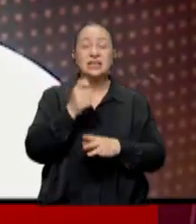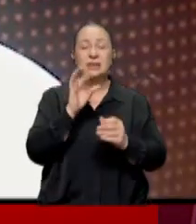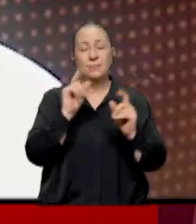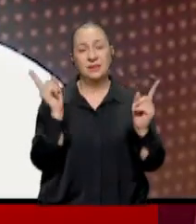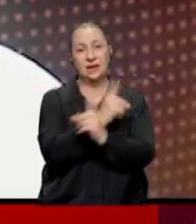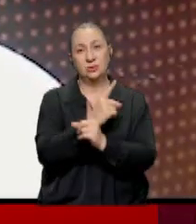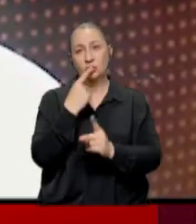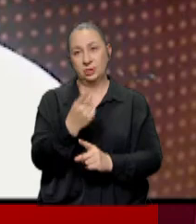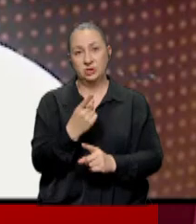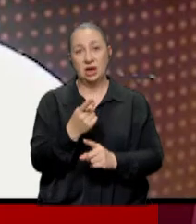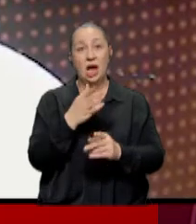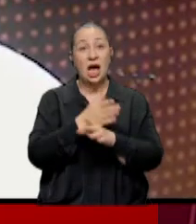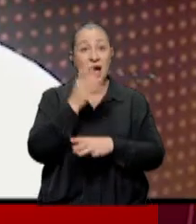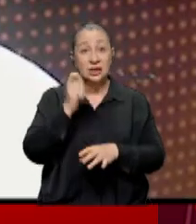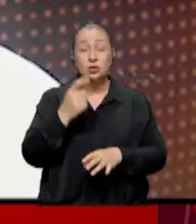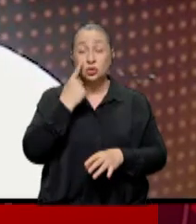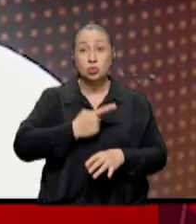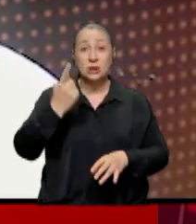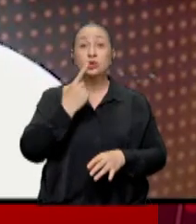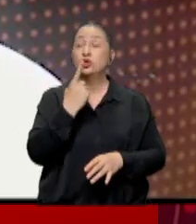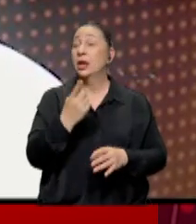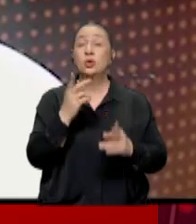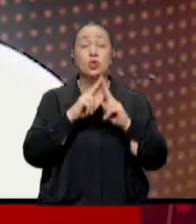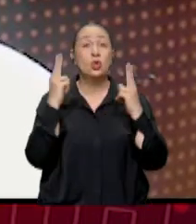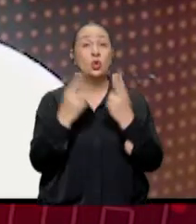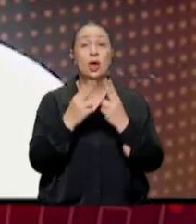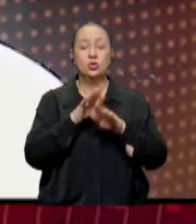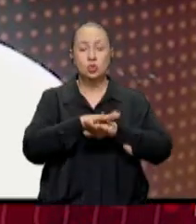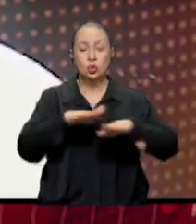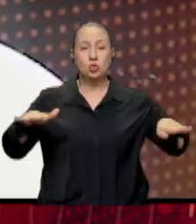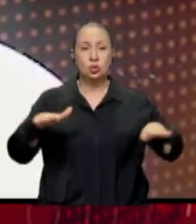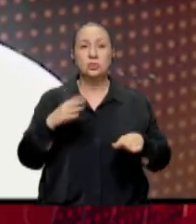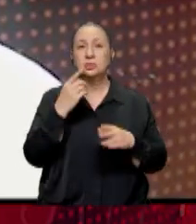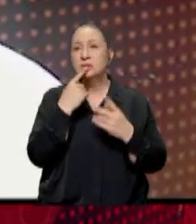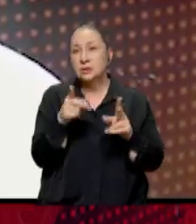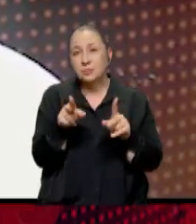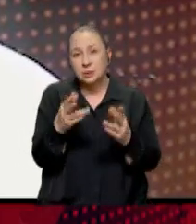tersini söylemiştir. Aslında Cumhurbaşkanı'nın söylediğinin dünya düzdür demekten bir farkı yok.